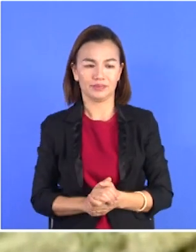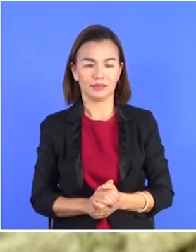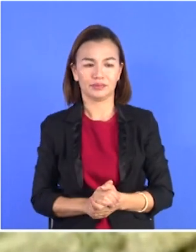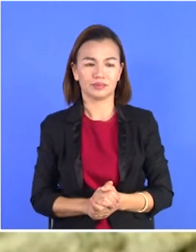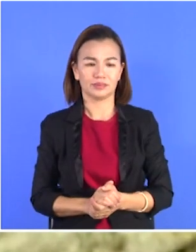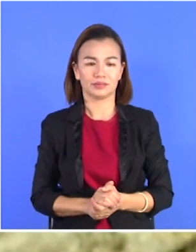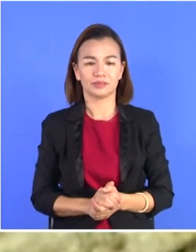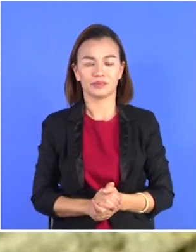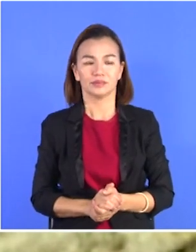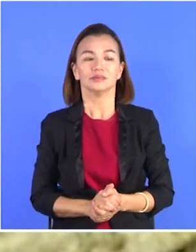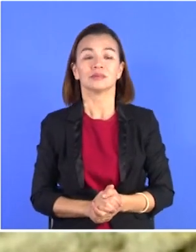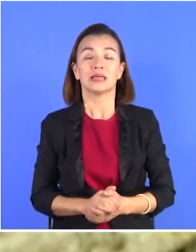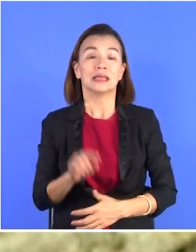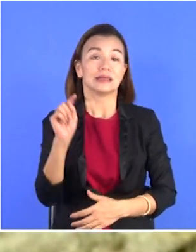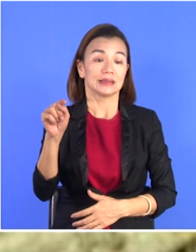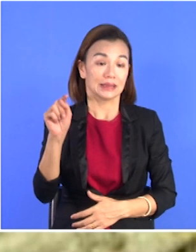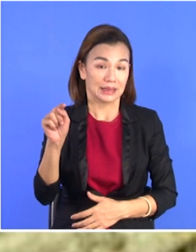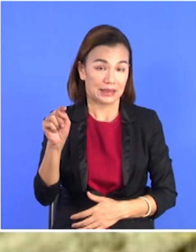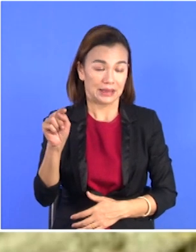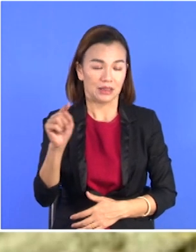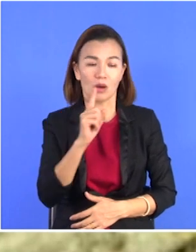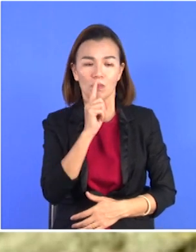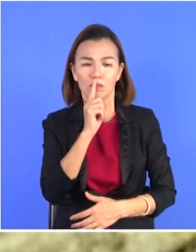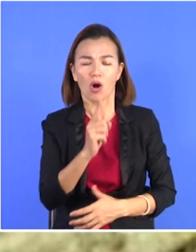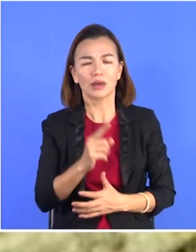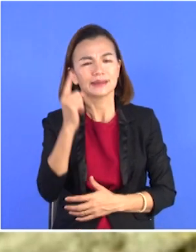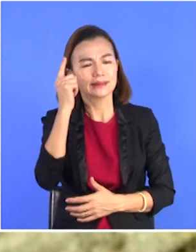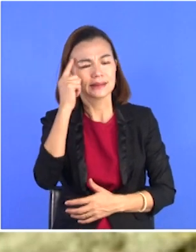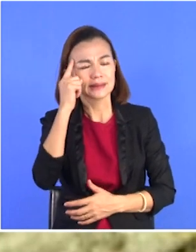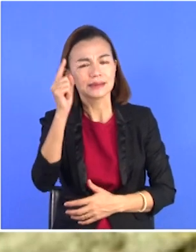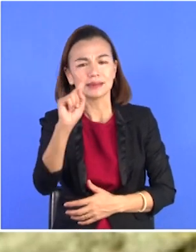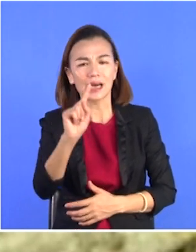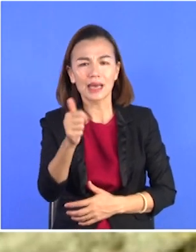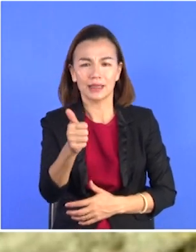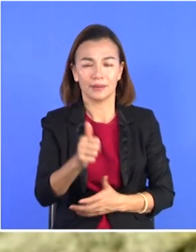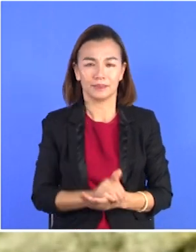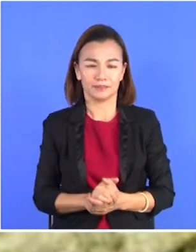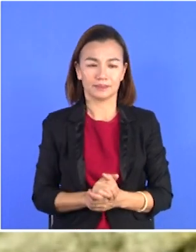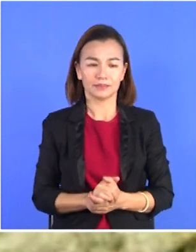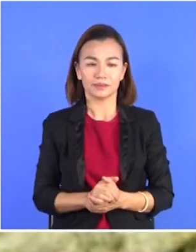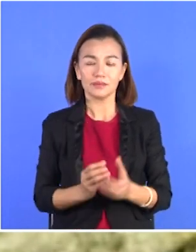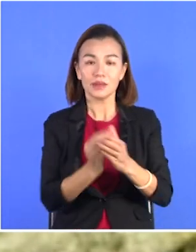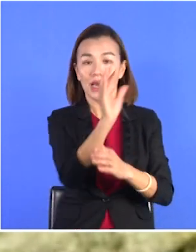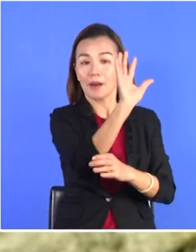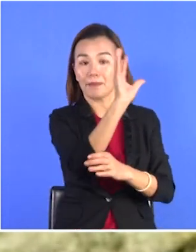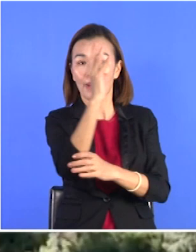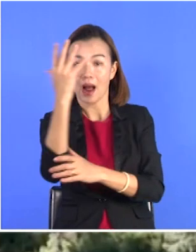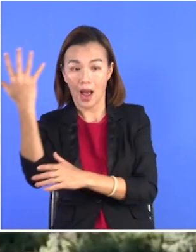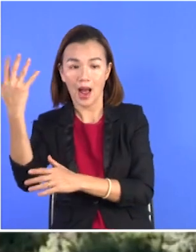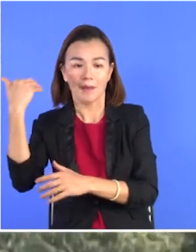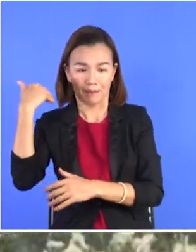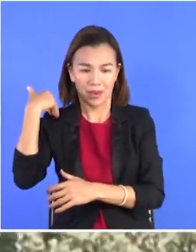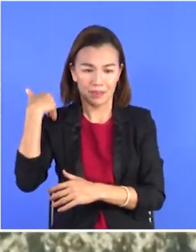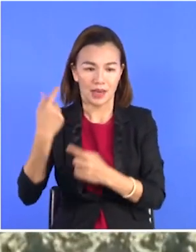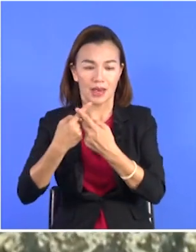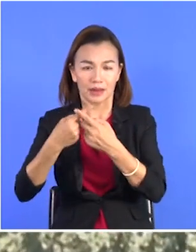นี้นะครับทีนี้เ้าก็บอกว่าเนี่ยนะเอายังไงดีนี่นะครับเนื่องจากว่าป่าอนุรักษ์ทั้งหมดมันก็มีอยู่แต่ว่าเขา